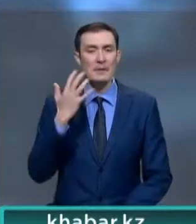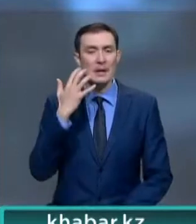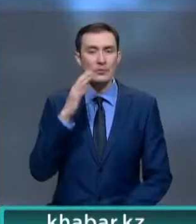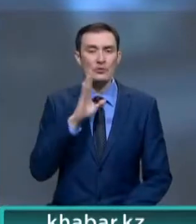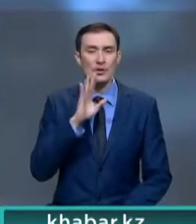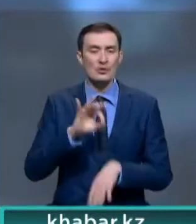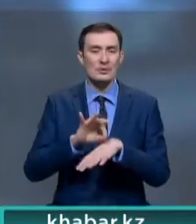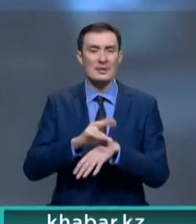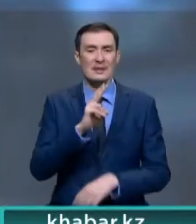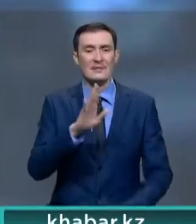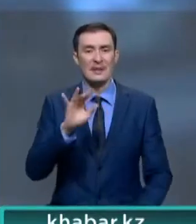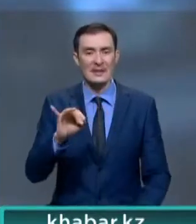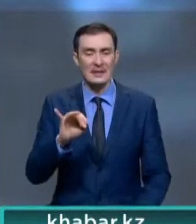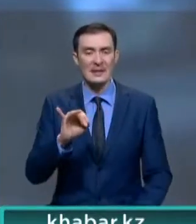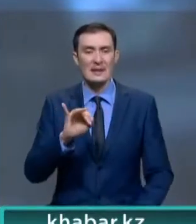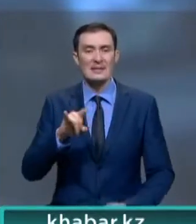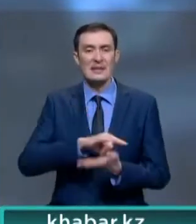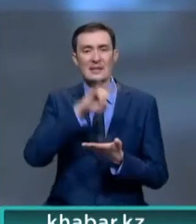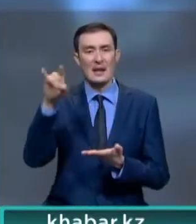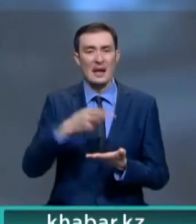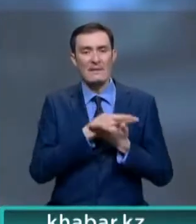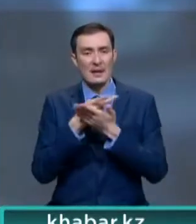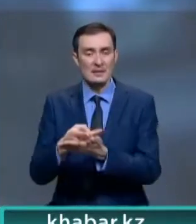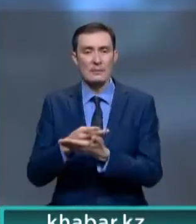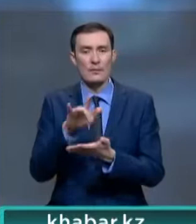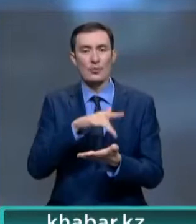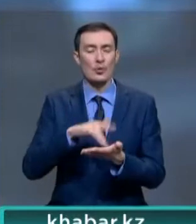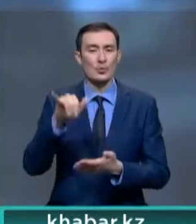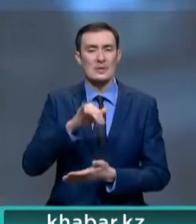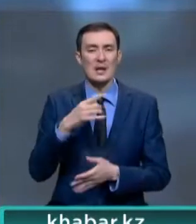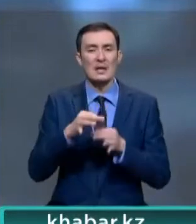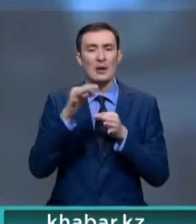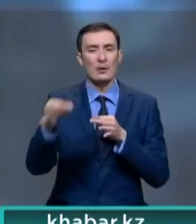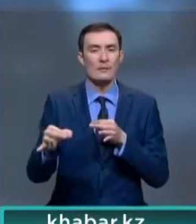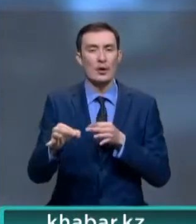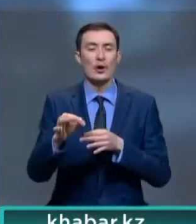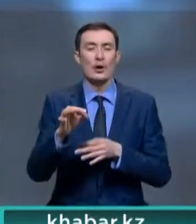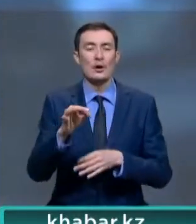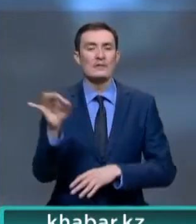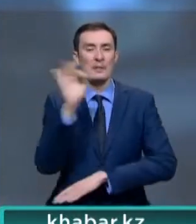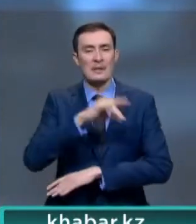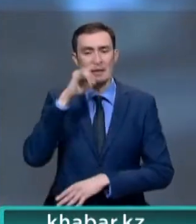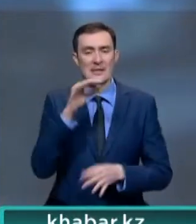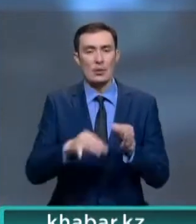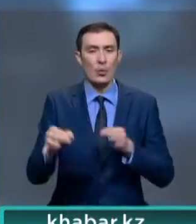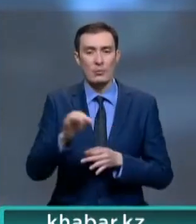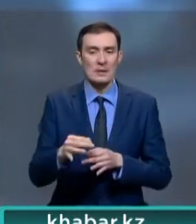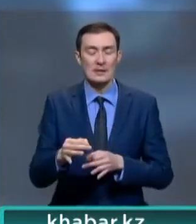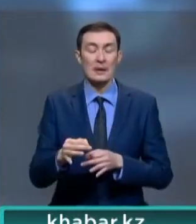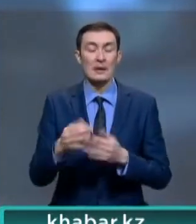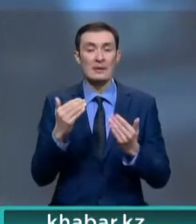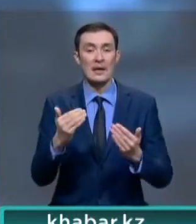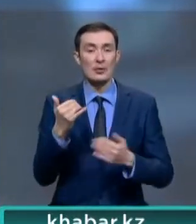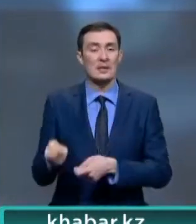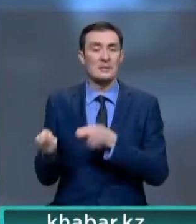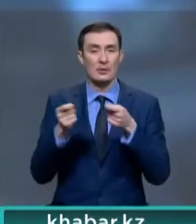Беременную женщину с COVID-19 санавиацией доставили в Уральск из отдаленного Букеардинского района Западно-Казахстанской области. Для